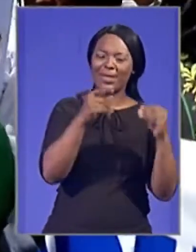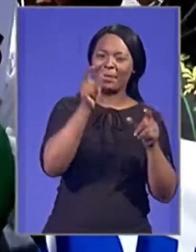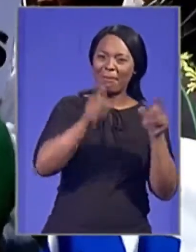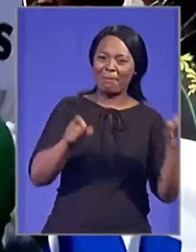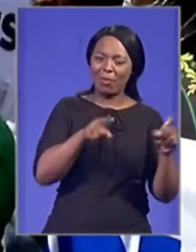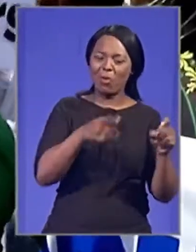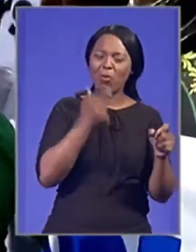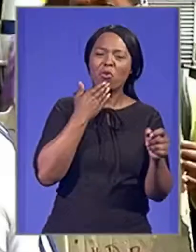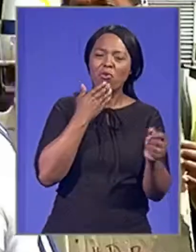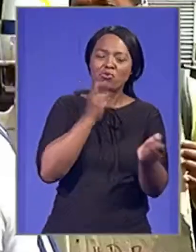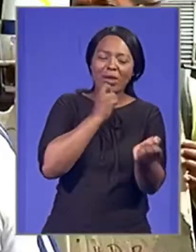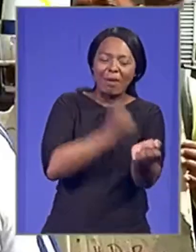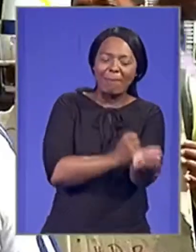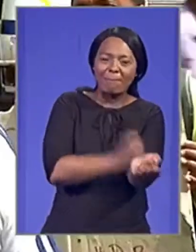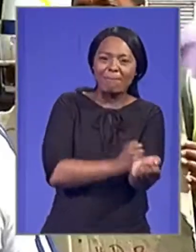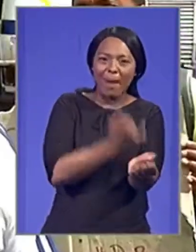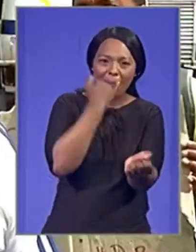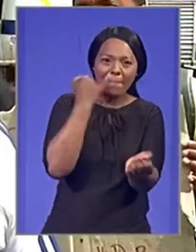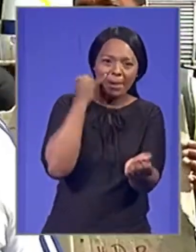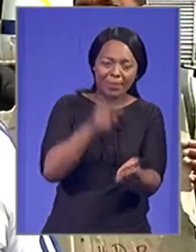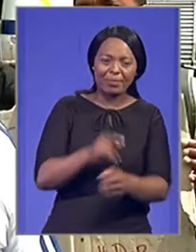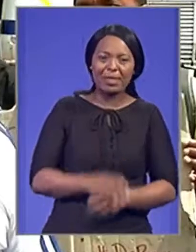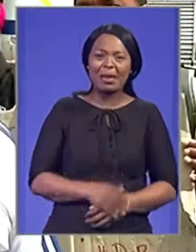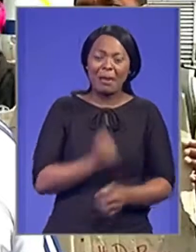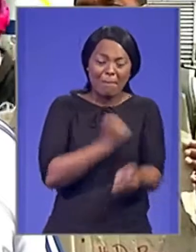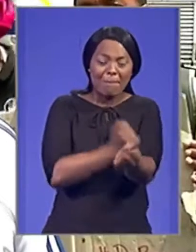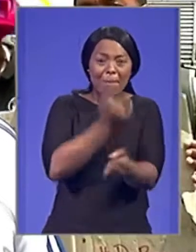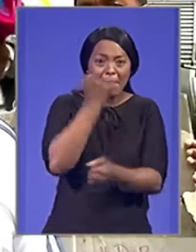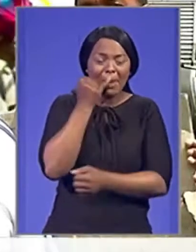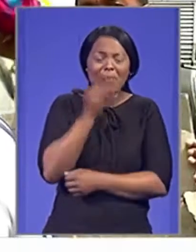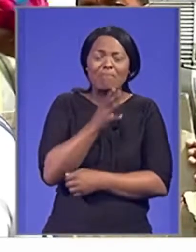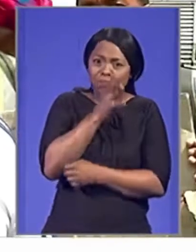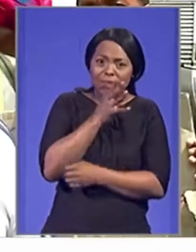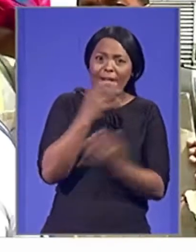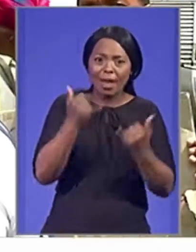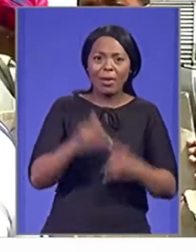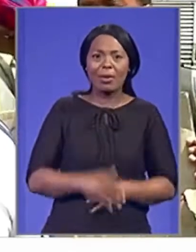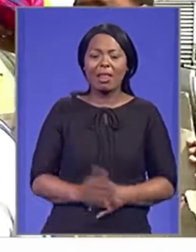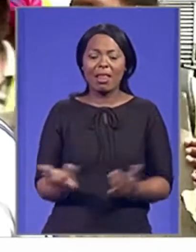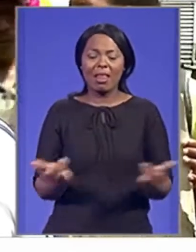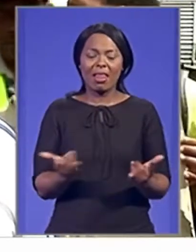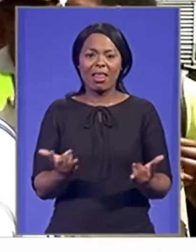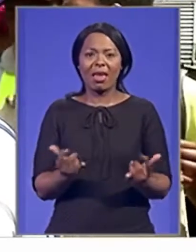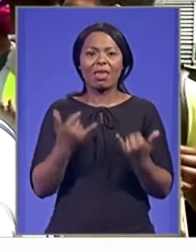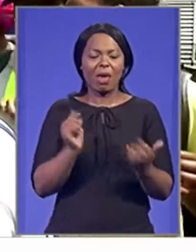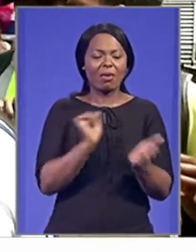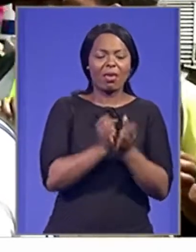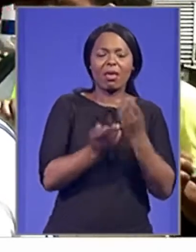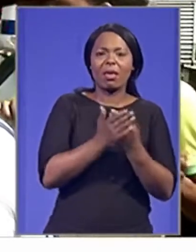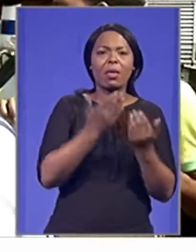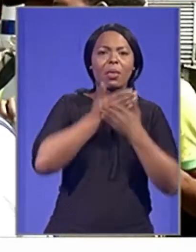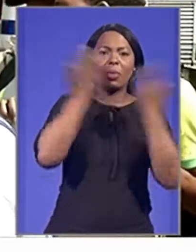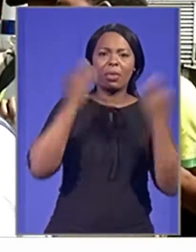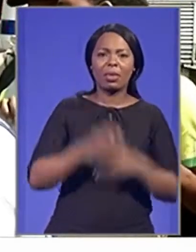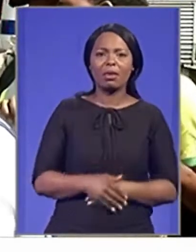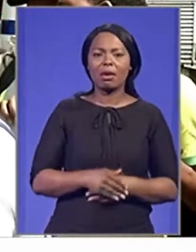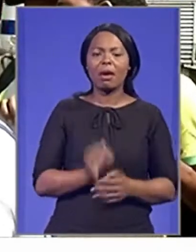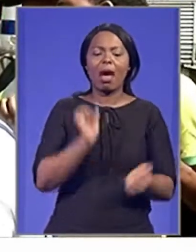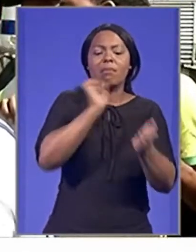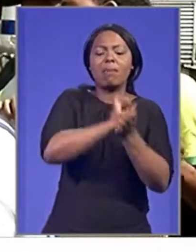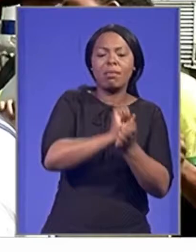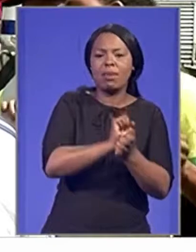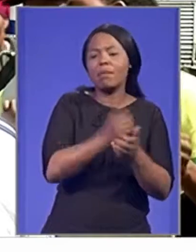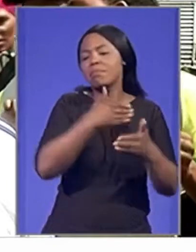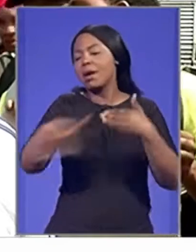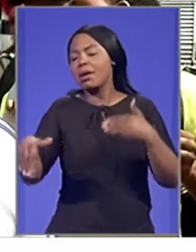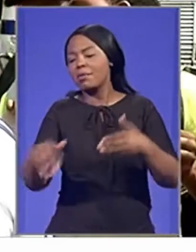ke taba ya di drugs tse teng ka motho wa Bethlehem and le batho ba di rekisang ha ba kwalle batho la di baili na go nako motho o thola baili 3